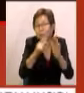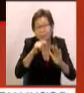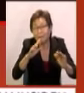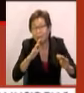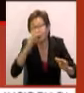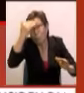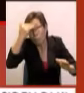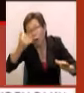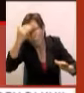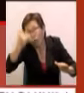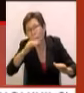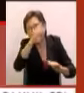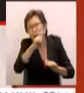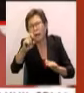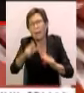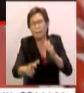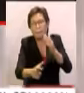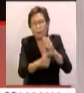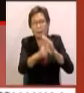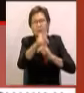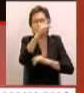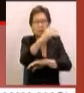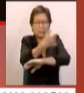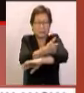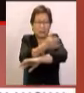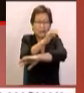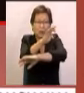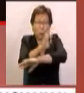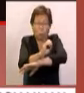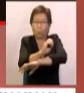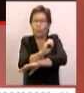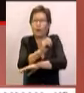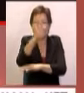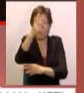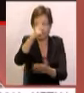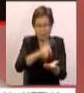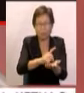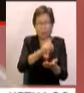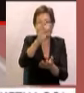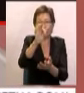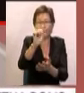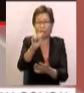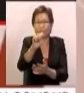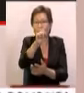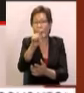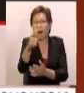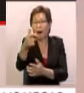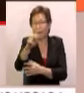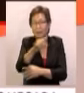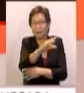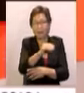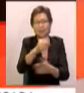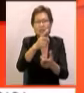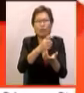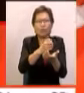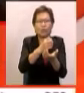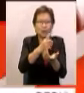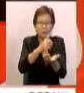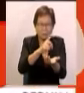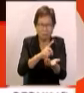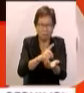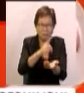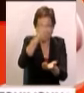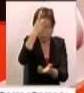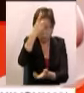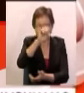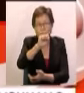menyatakan mengapa bekas pemangku Ketua Pegawai Eksekutif CEO Datuk Bazlan Osman mahupun Datuk Sri Syazali Ramli telah